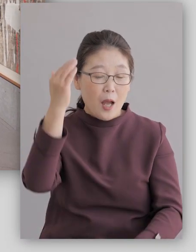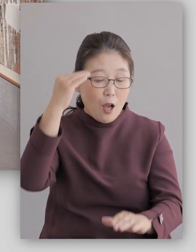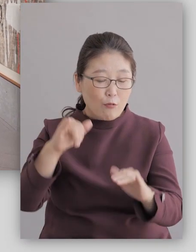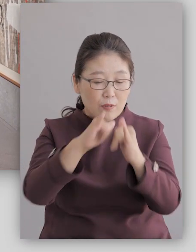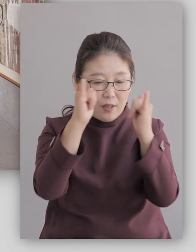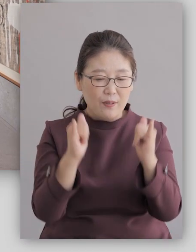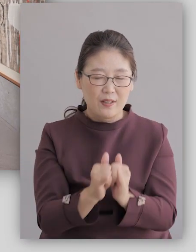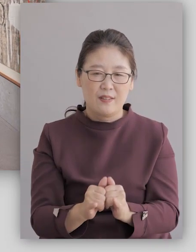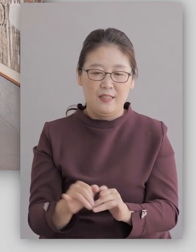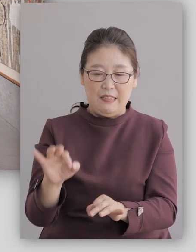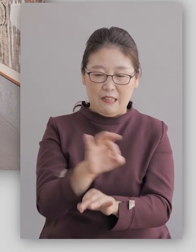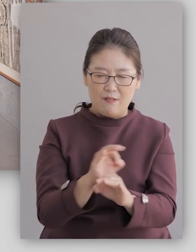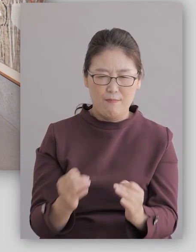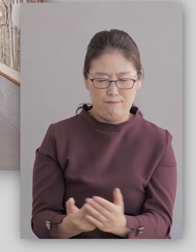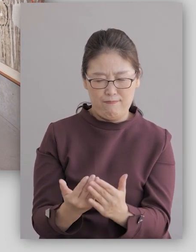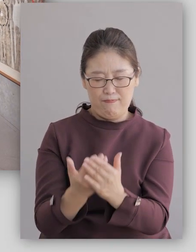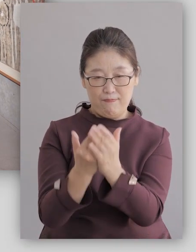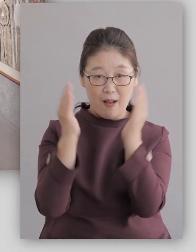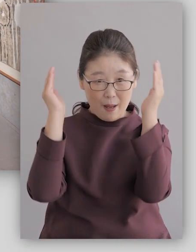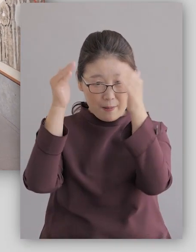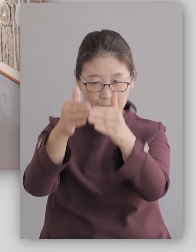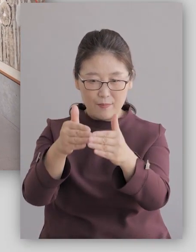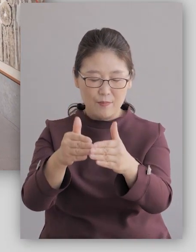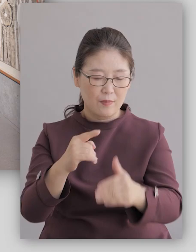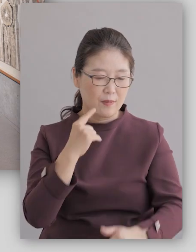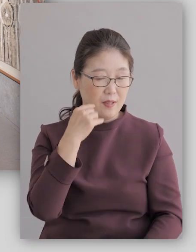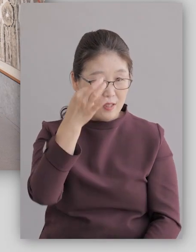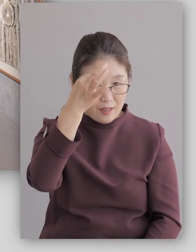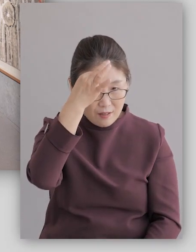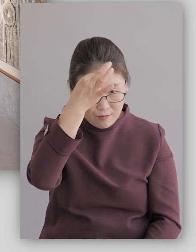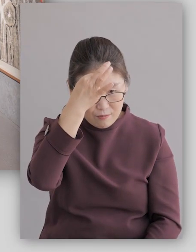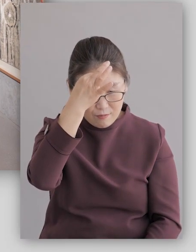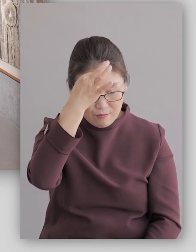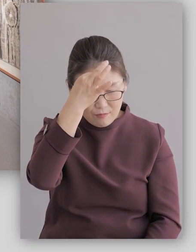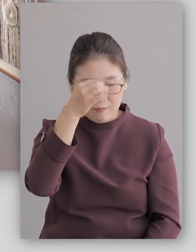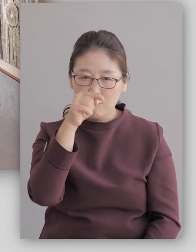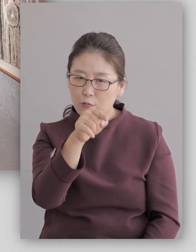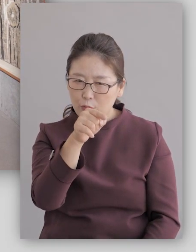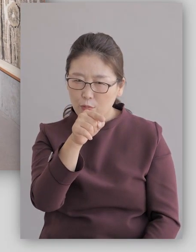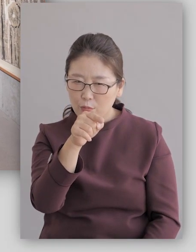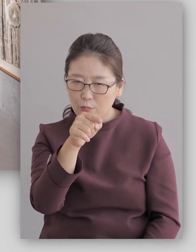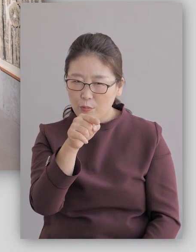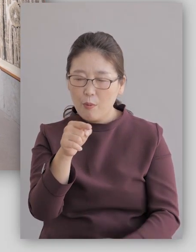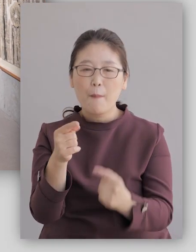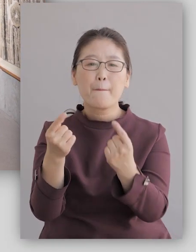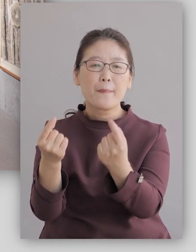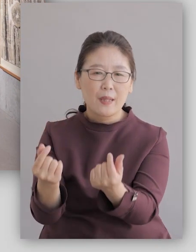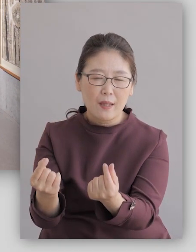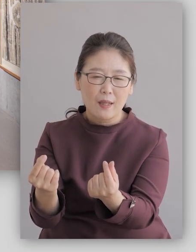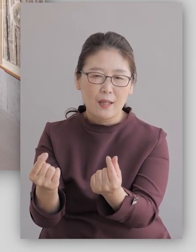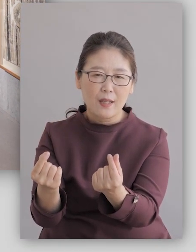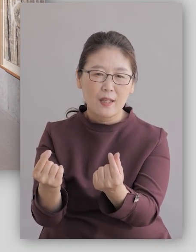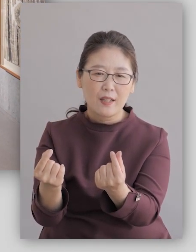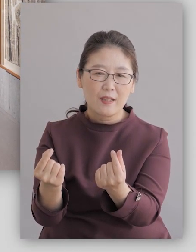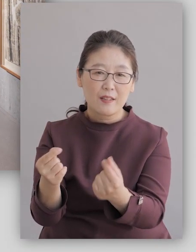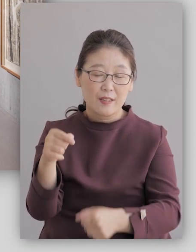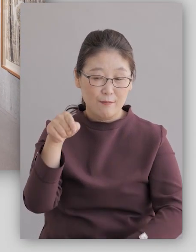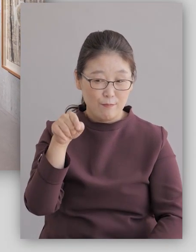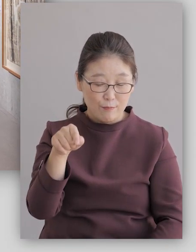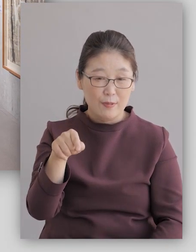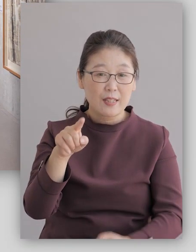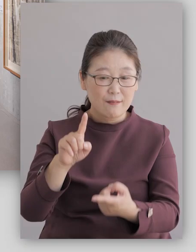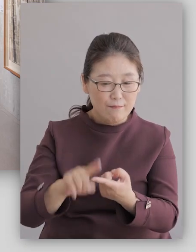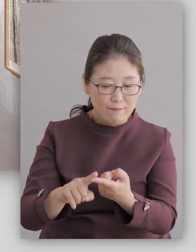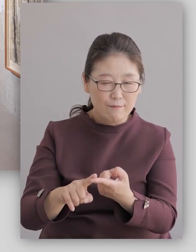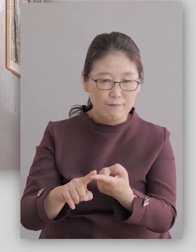되는데요. 그래서 예술이라든가 이런 부분도 여기에 총집결하게 됩니다. 그 부분을 설명하기